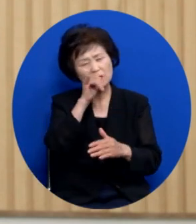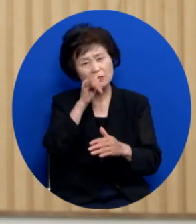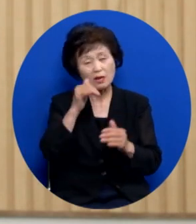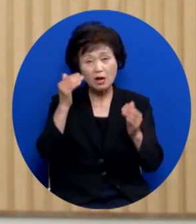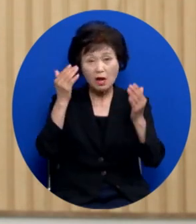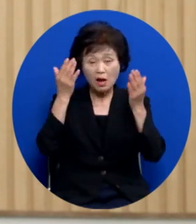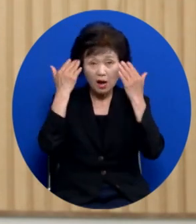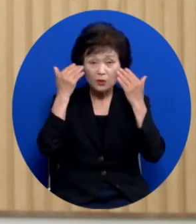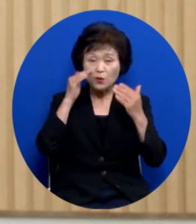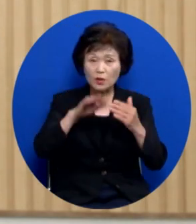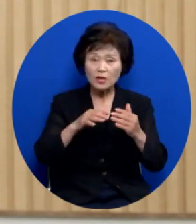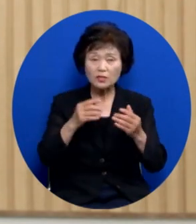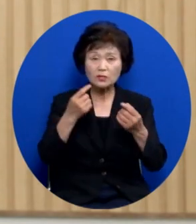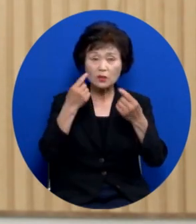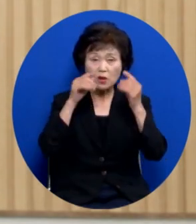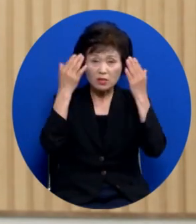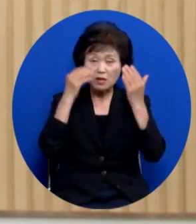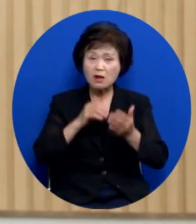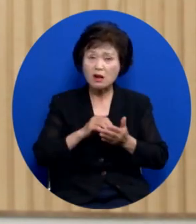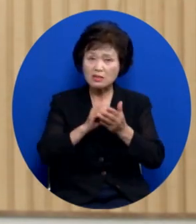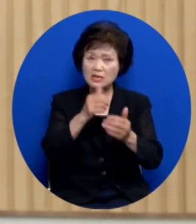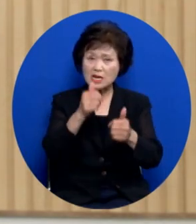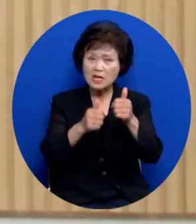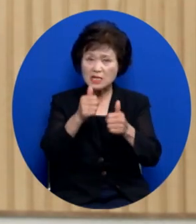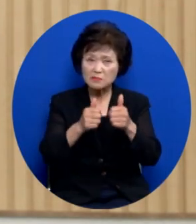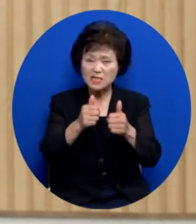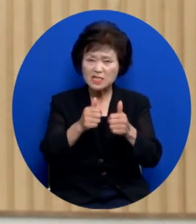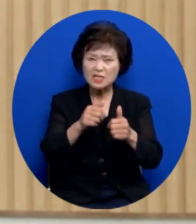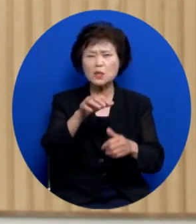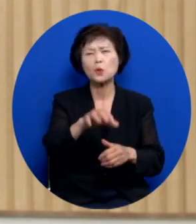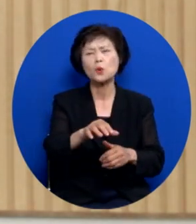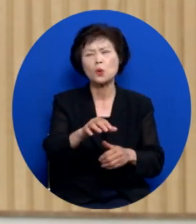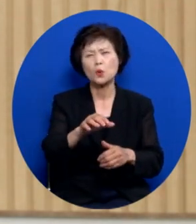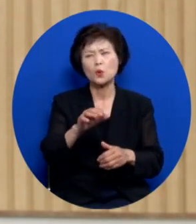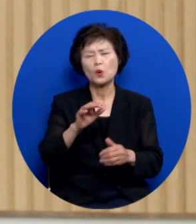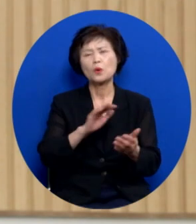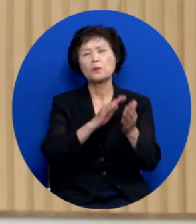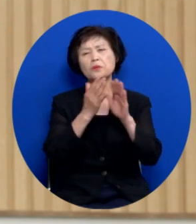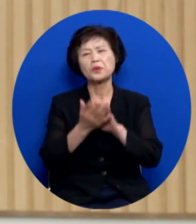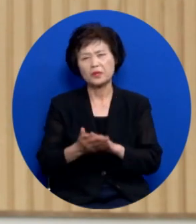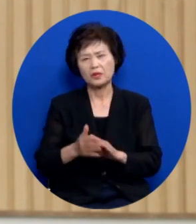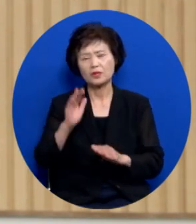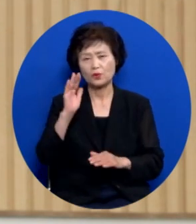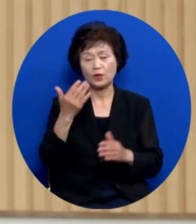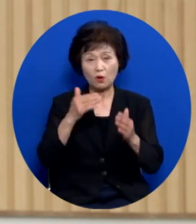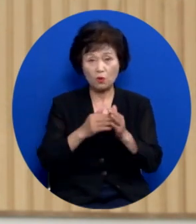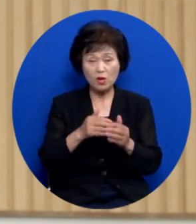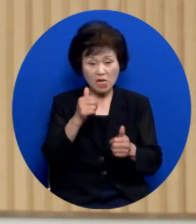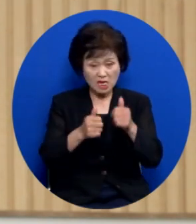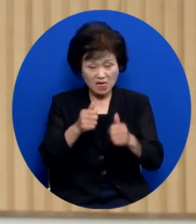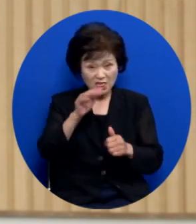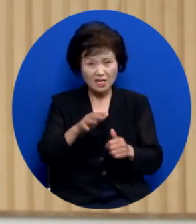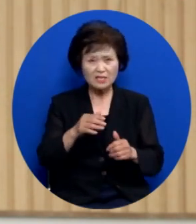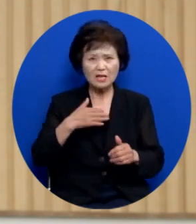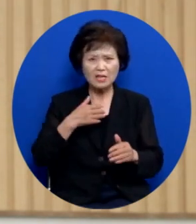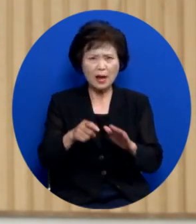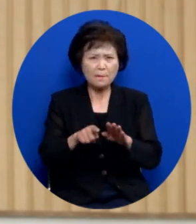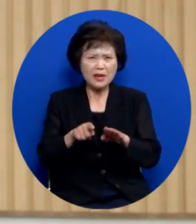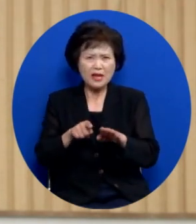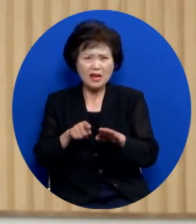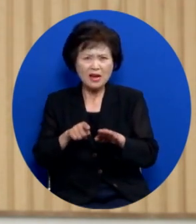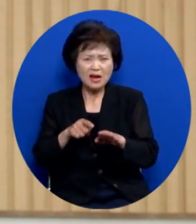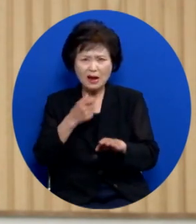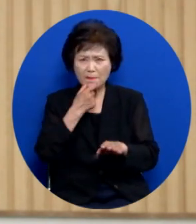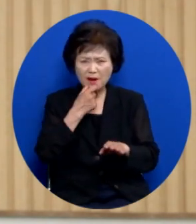학교도 입시를 향한 치열한 경쟁의 장이 되었고 이 경쟁에서 뒤처지지 않아야 한다는 압박이 너무